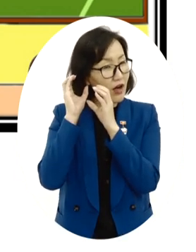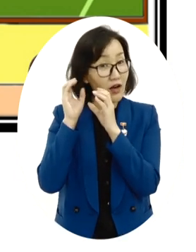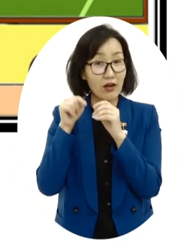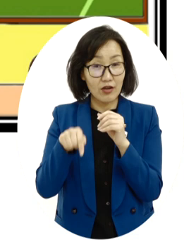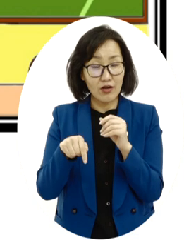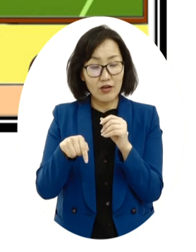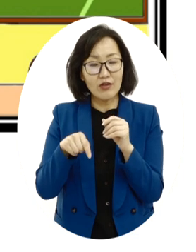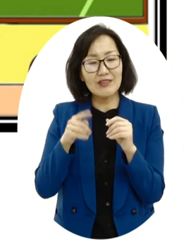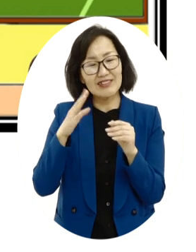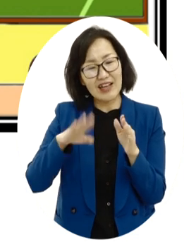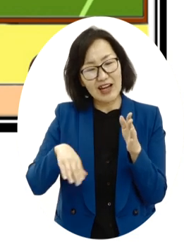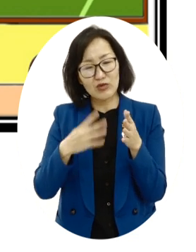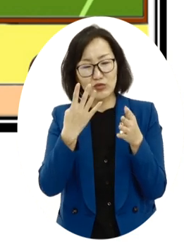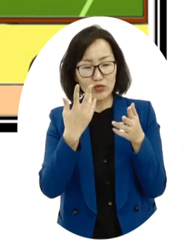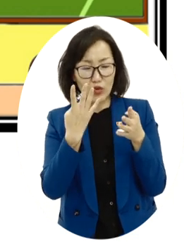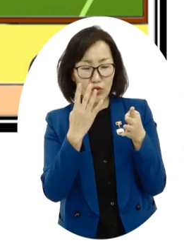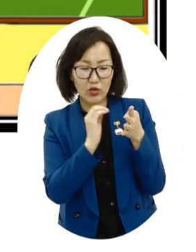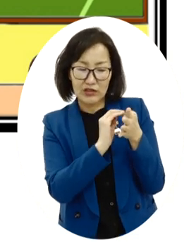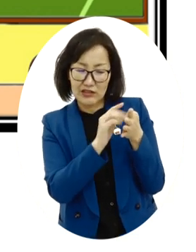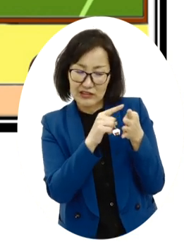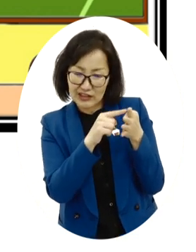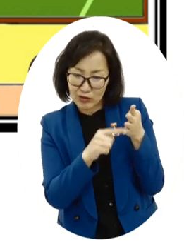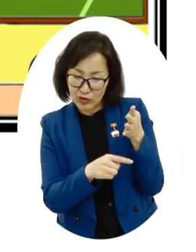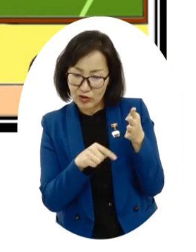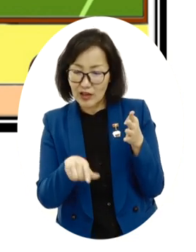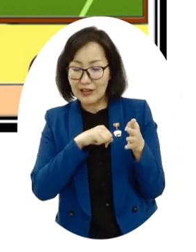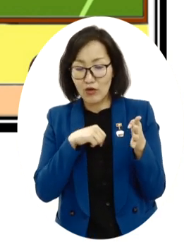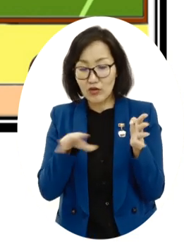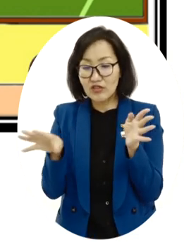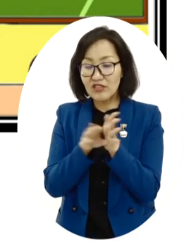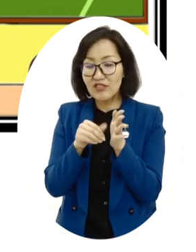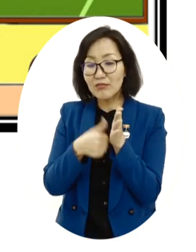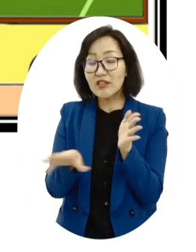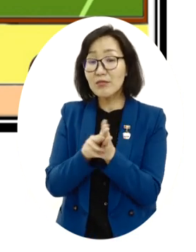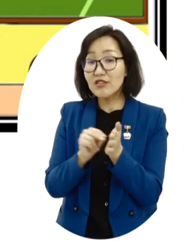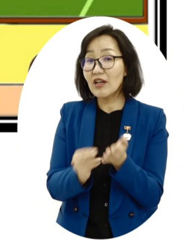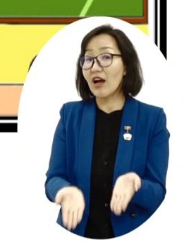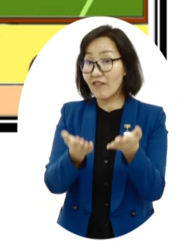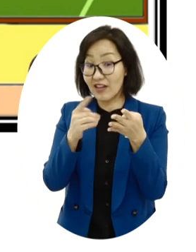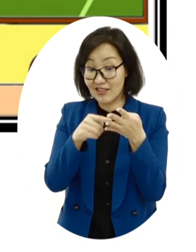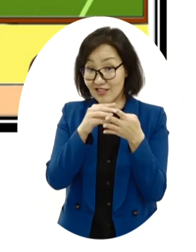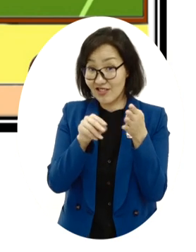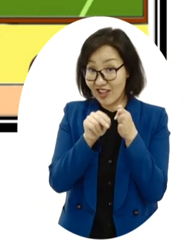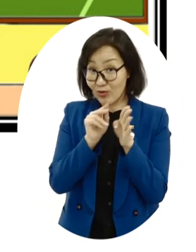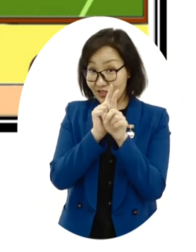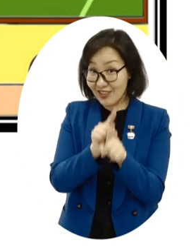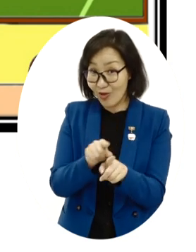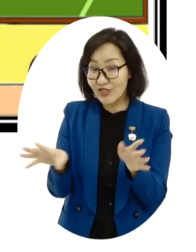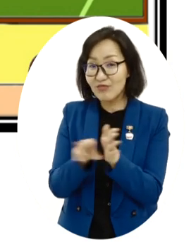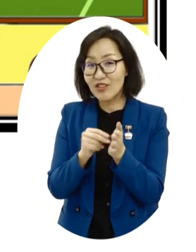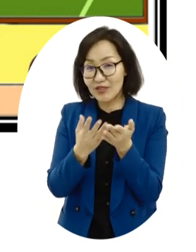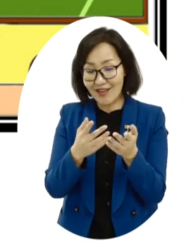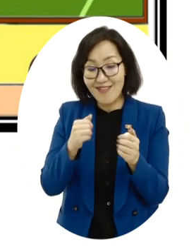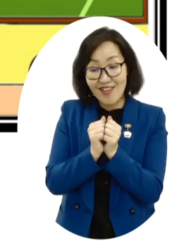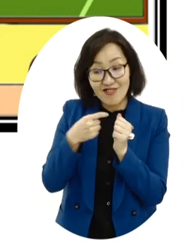Өөрөөр хэлбэл, дараах дөрвөн шалгуурыг та бүхэн дэвтэртээ бичиж өмдгэлж аваарай. За, нэгдүгээрт